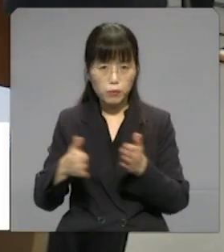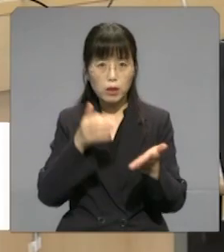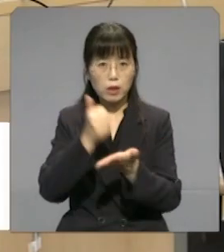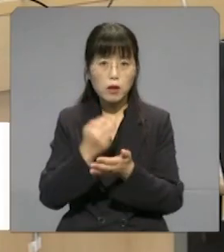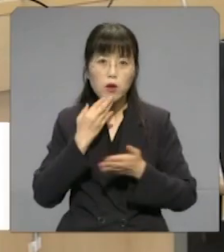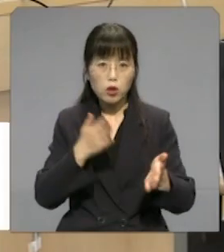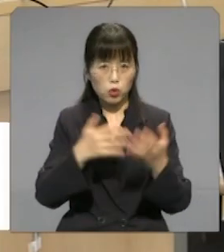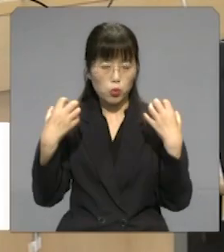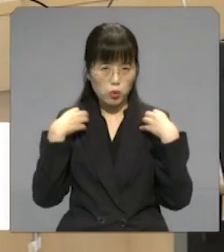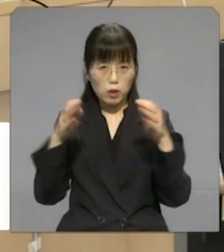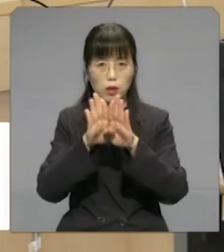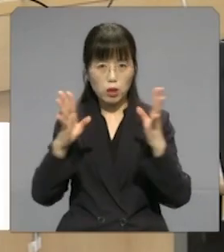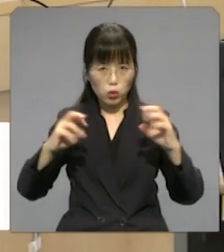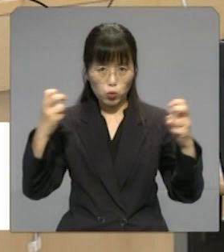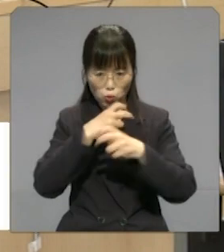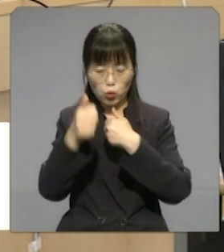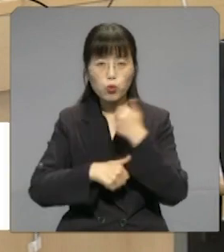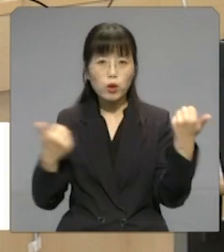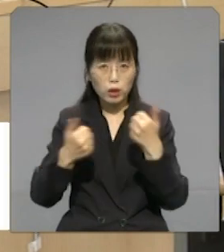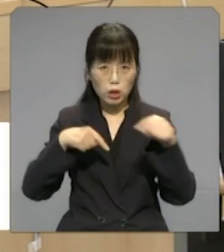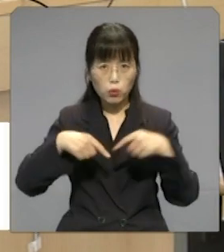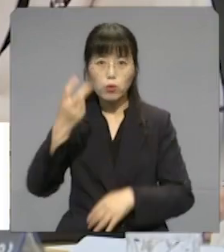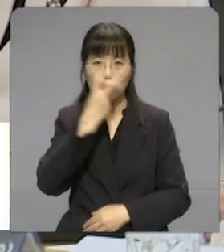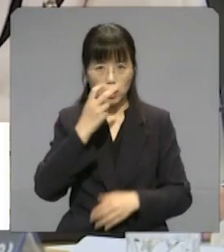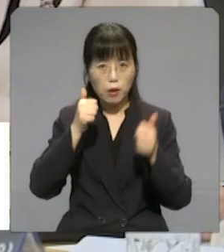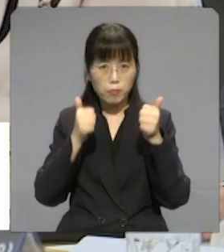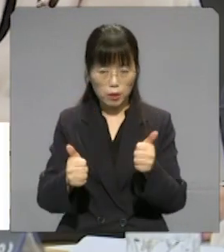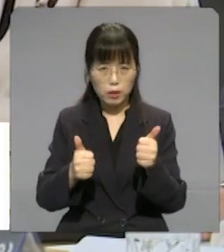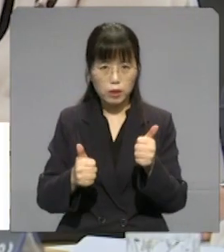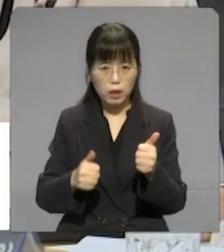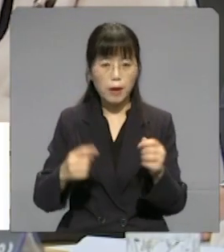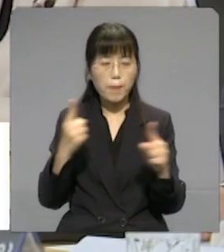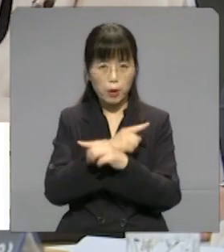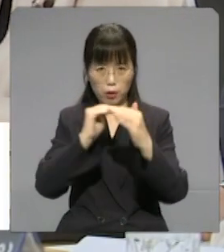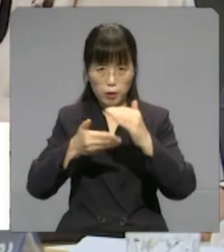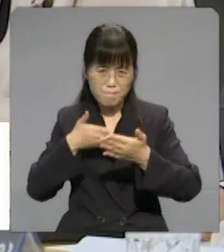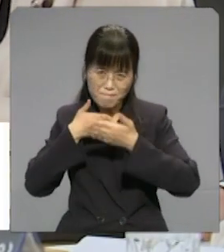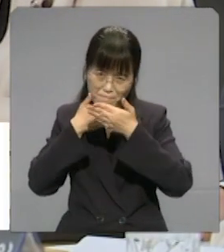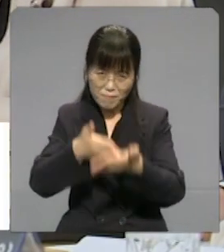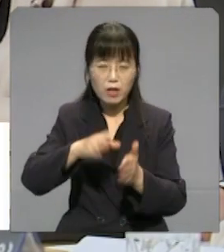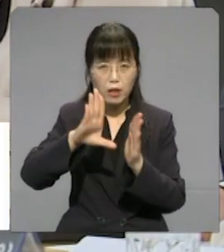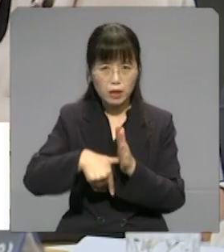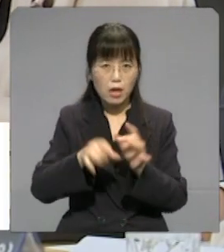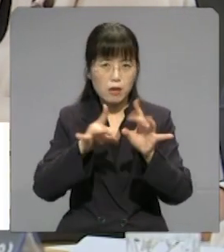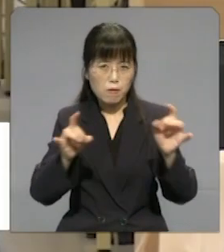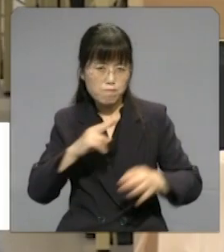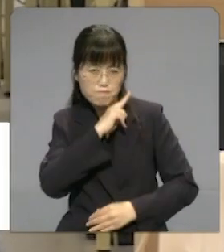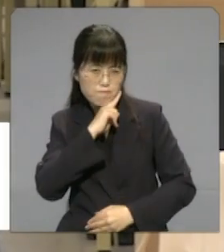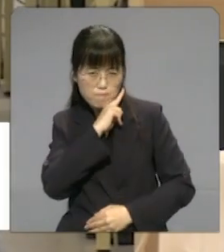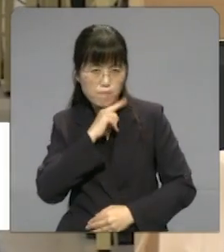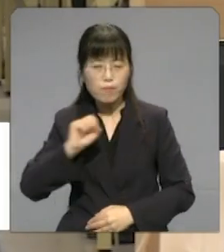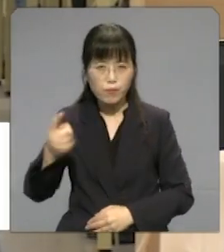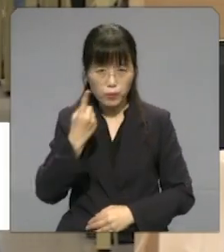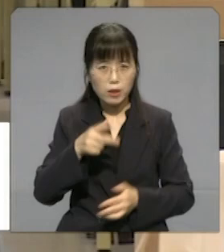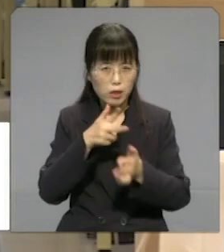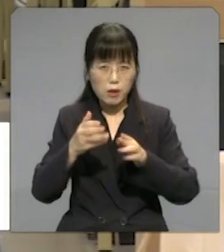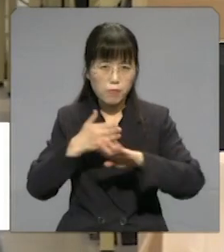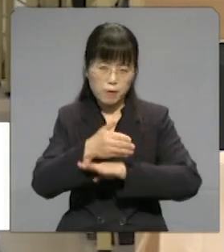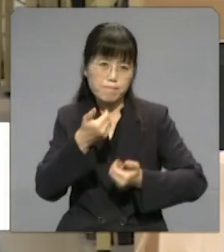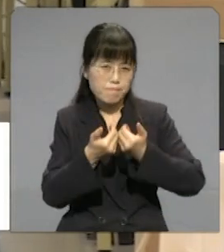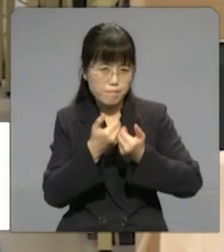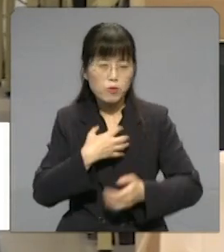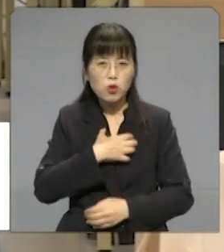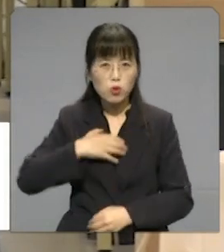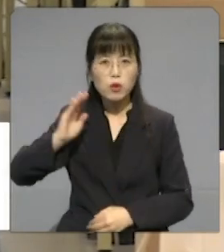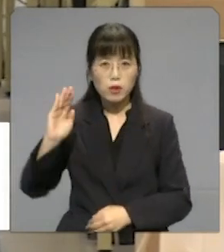경기도청에서 열린 국토교통위원회 국정감사에서 변경 안으로 밀어붙일 경우 각종 의혹으로 인한 사업 지연과 갈등이